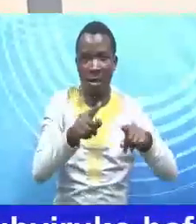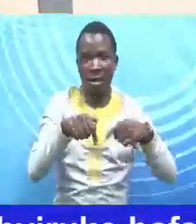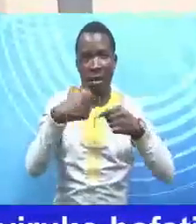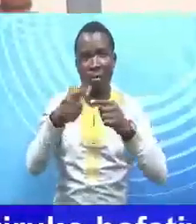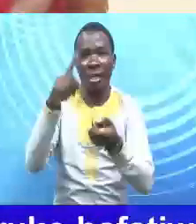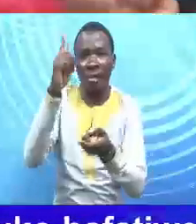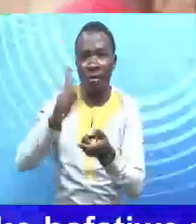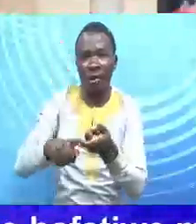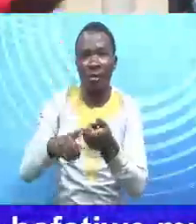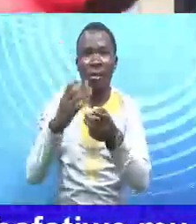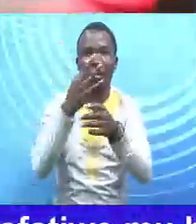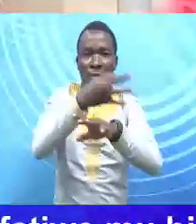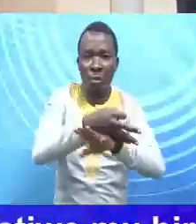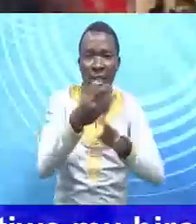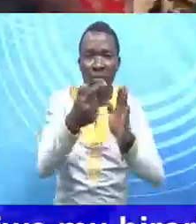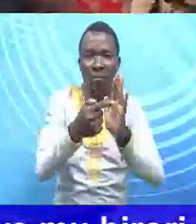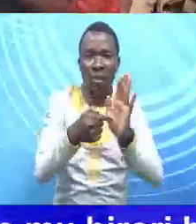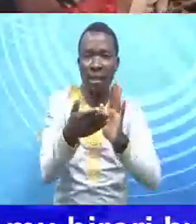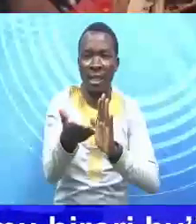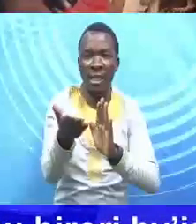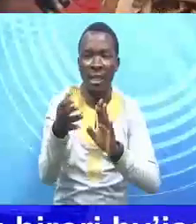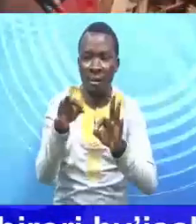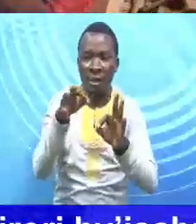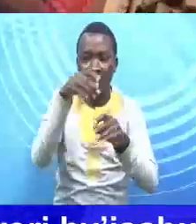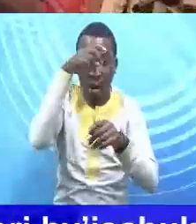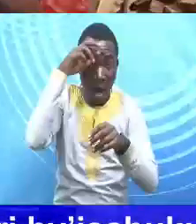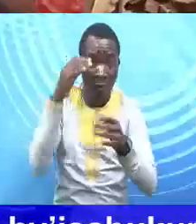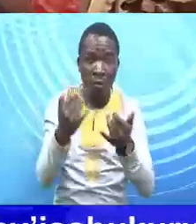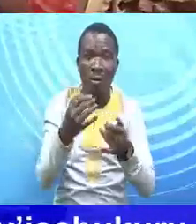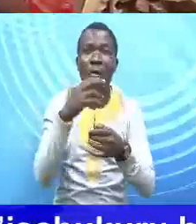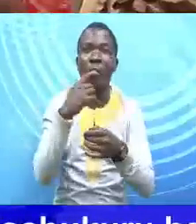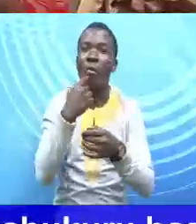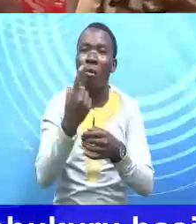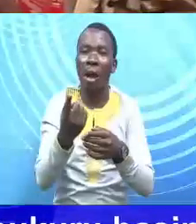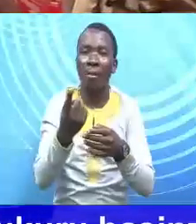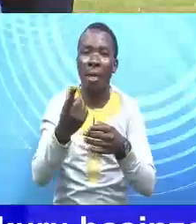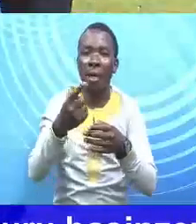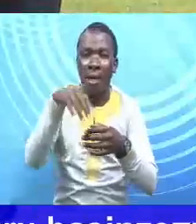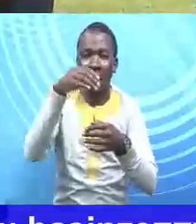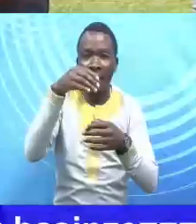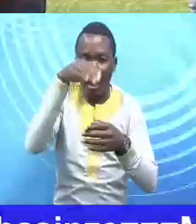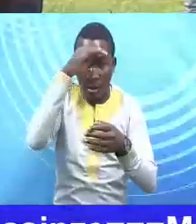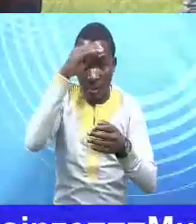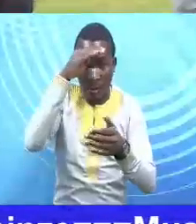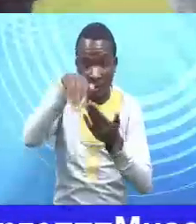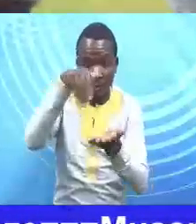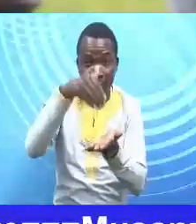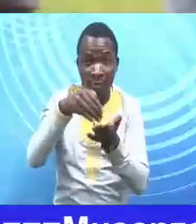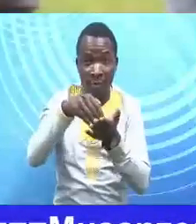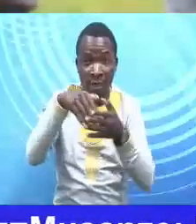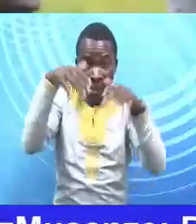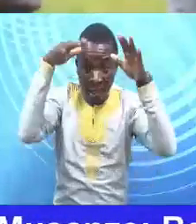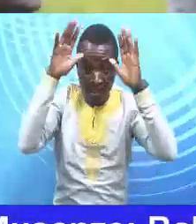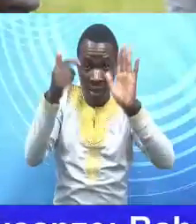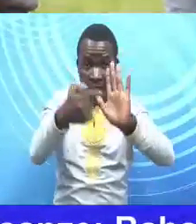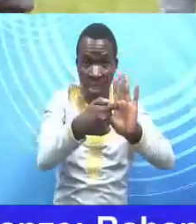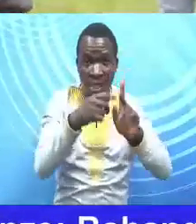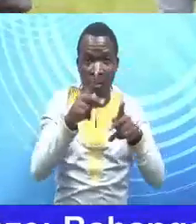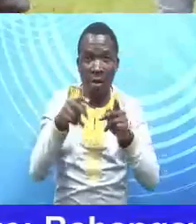cyangwa se kurenga kuri aya mabwiriza ibi nibyo byatumye kuri uyu wa mbere kuri station ya police ya Rwezamenyo herekanwa abantu bagera